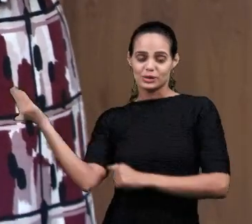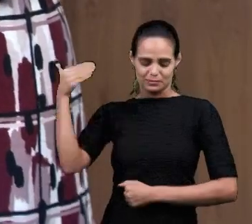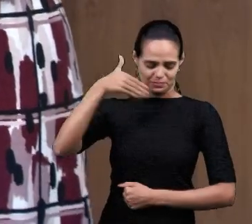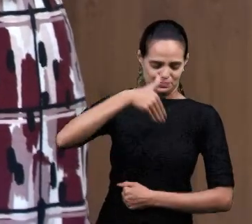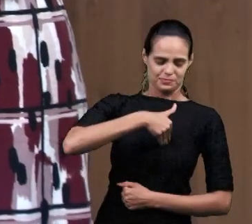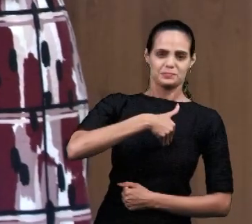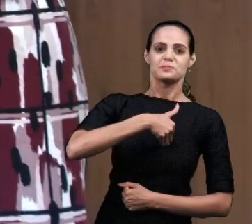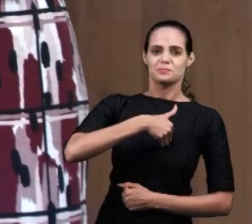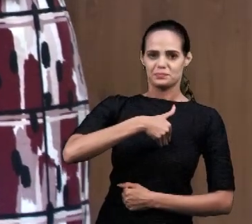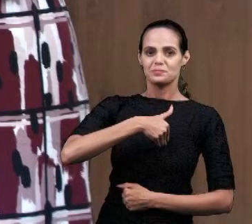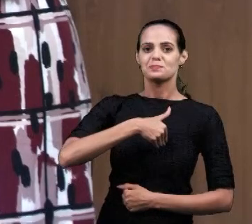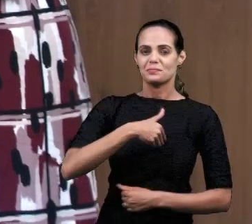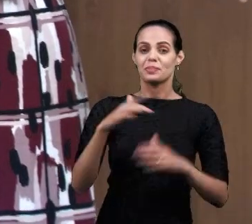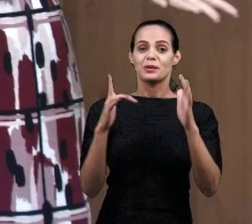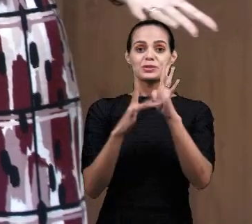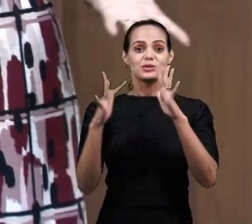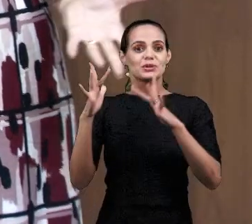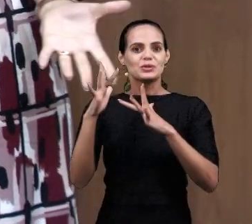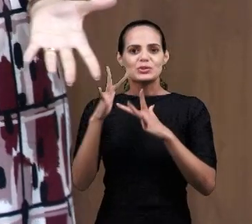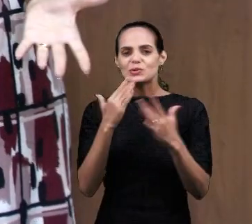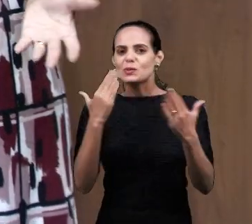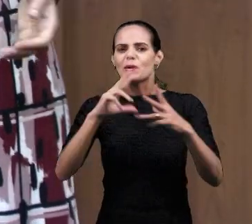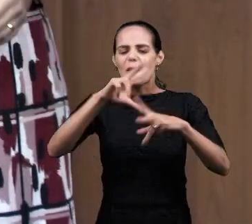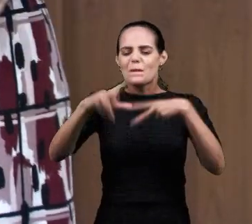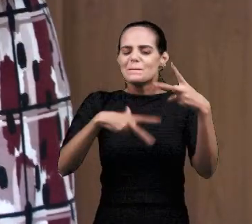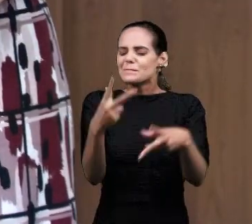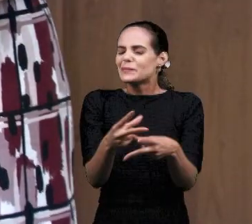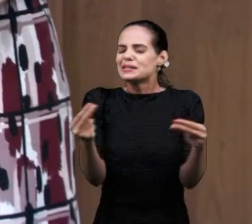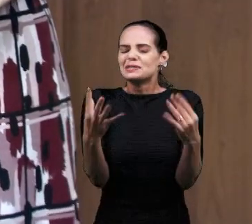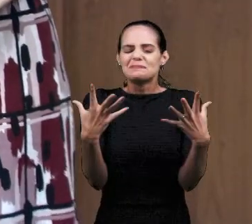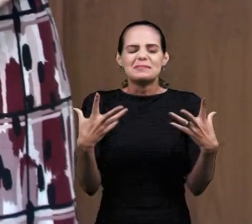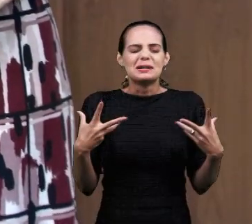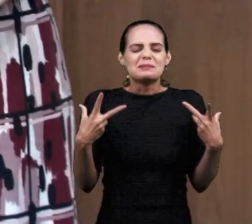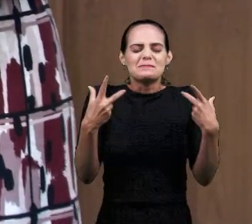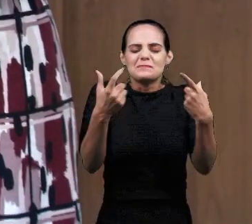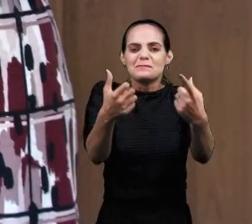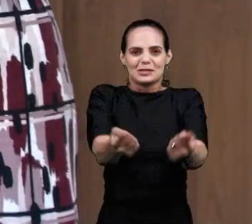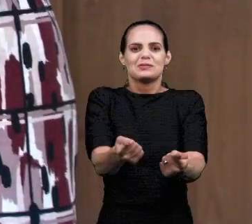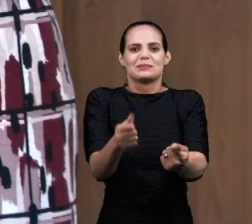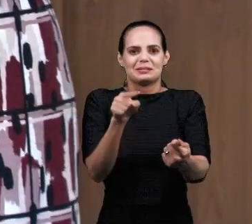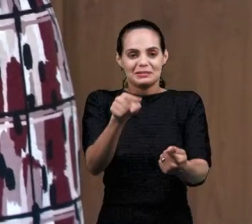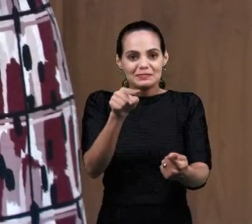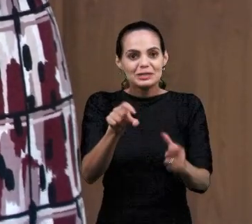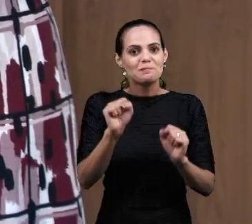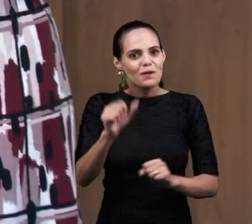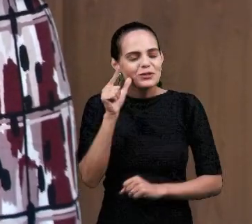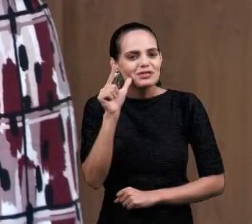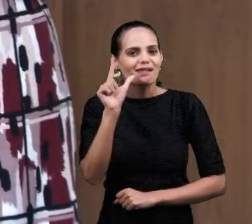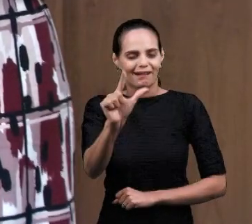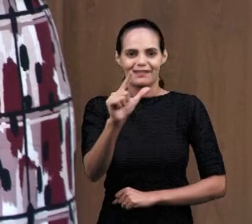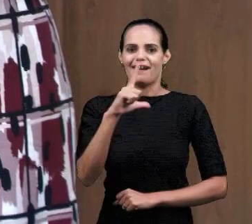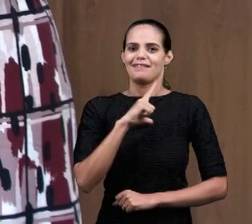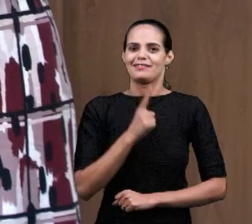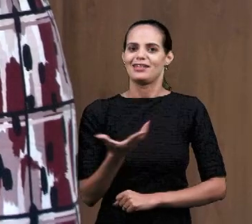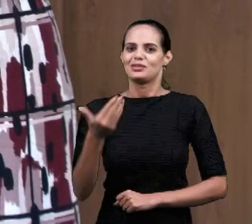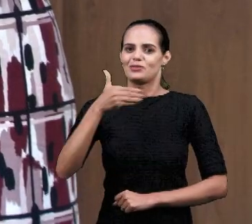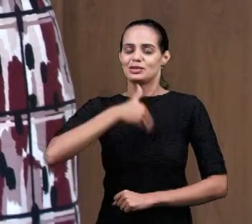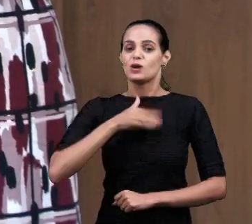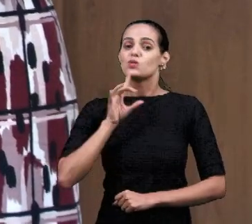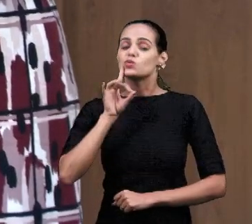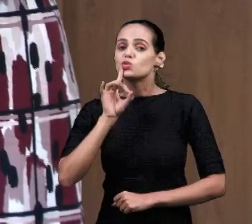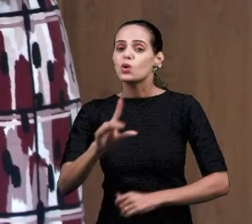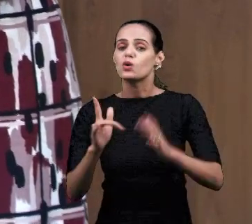il est le plus grand cadeau que l'homme peut recevoir. C'est le seul Sauveur. Il n'y a que lui qui nous donne